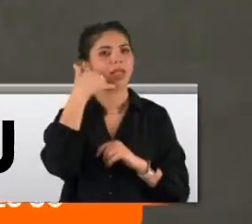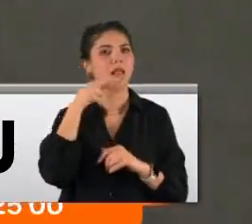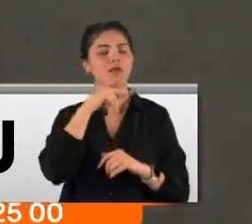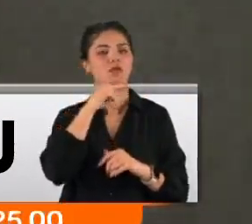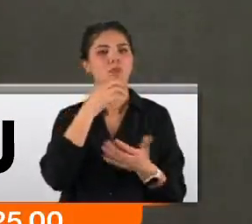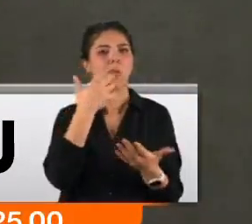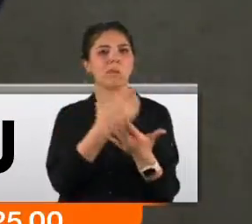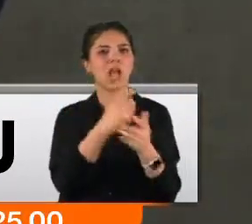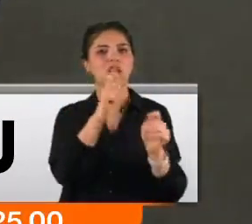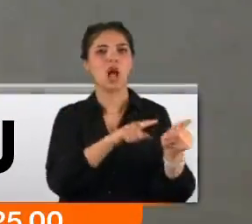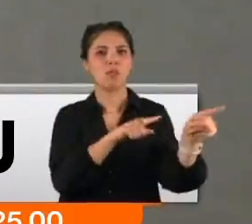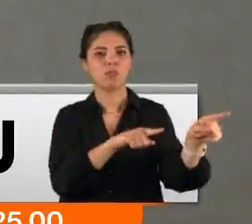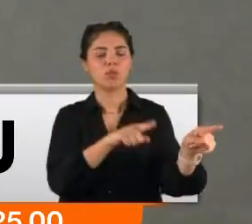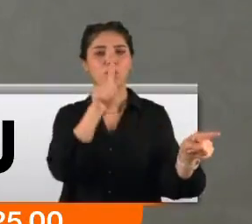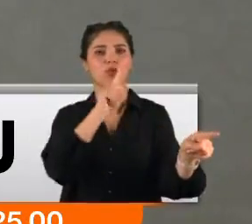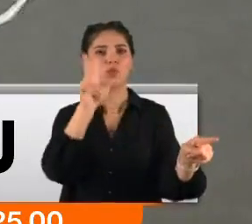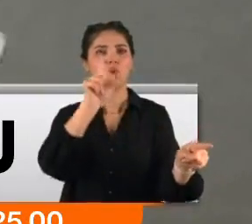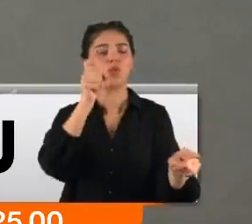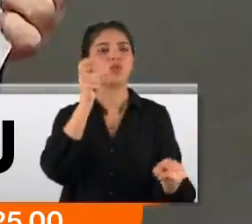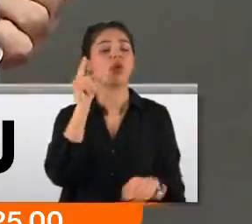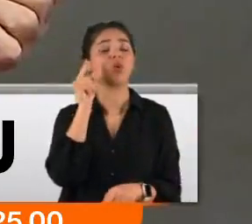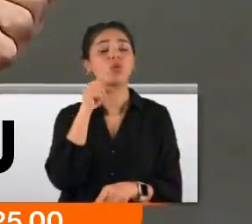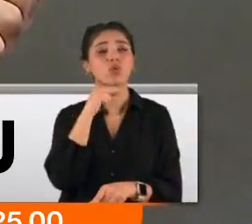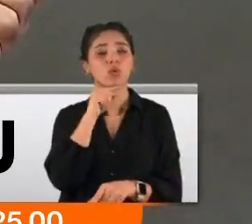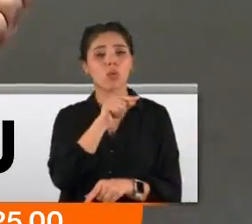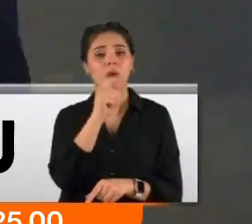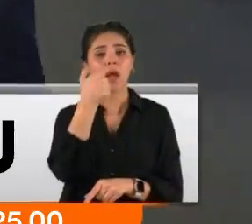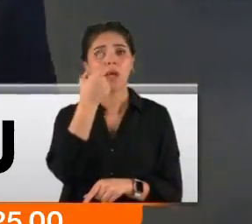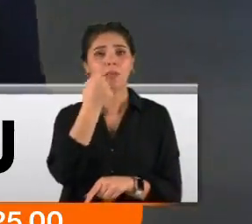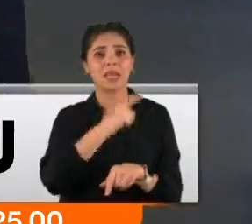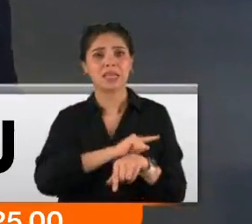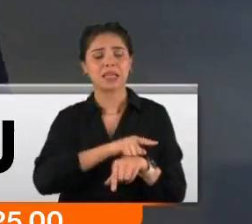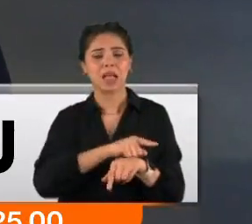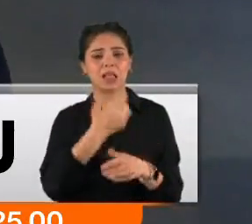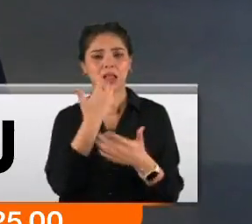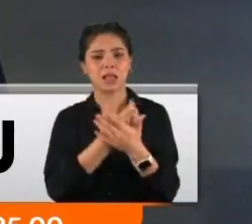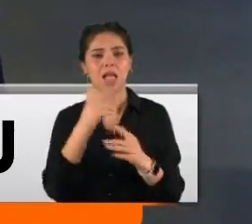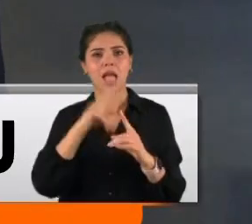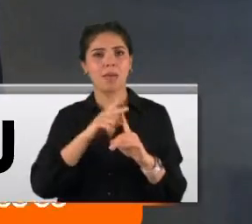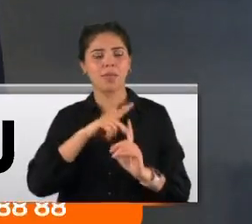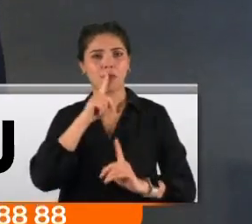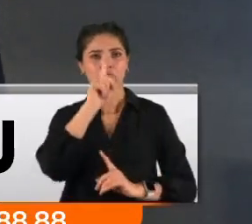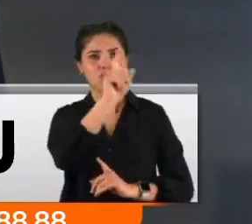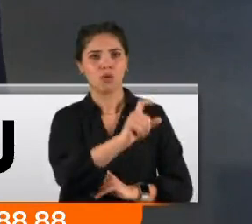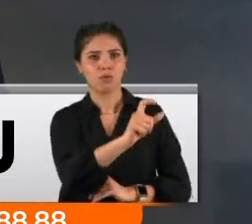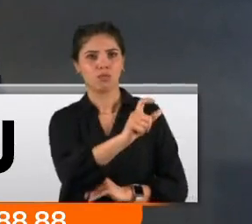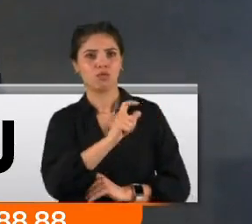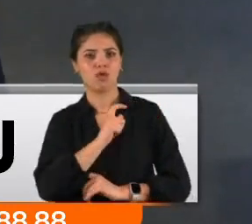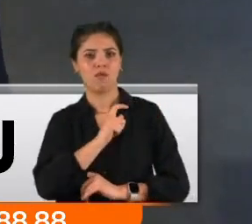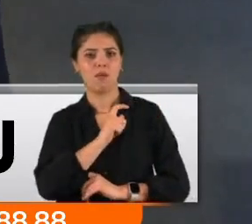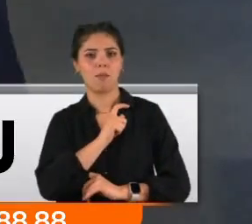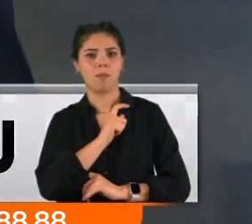Son yüklenen 139 numara 61 saniyede yükleniyor. Hiçbirisini aramamışım. Emniyette soruyoruz. Cevap ne?